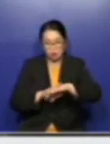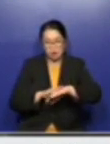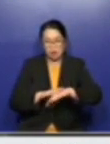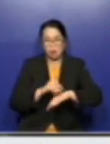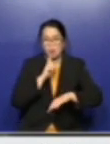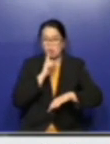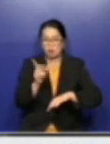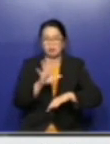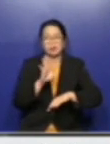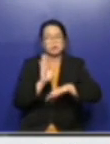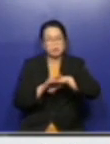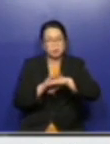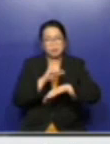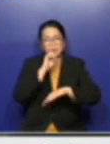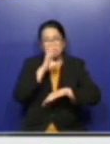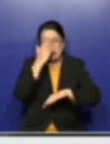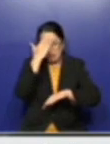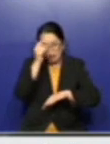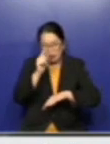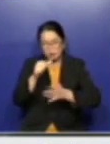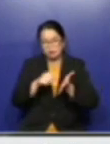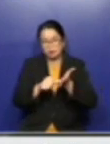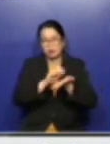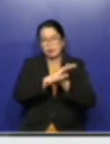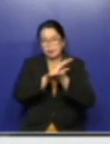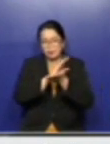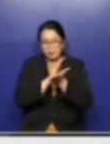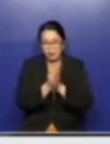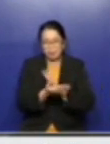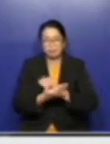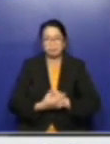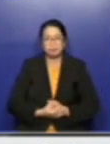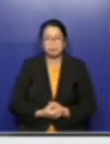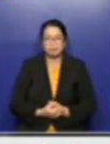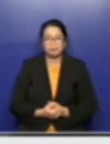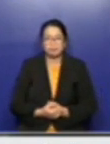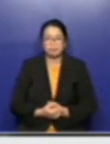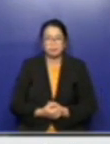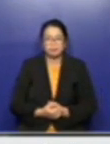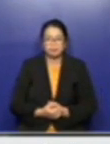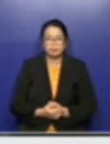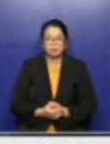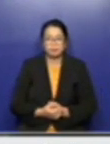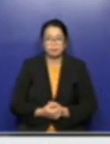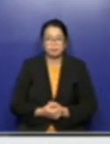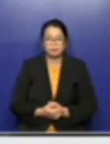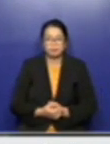ไรที่ท่านทำแล้วมันเห็นชัดๆท่านไม่ต้องบอก365วันครับเอาแค่5วันของประเ